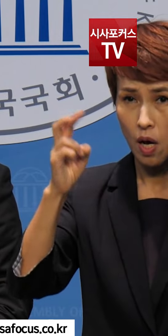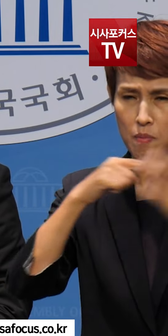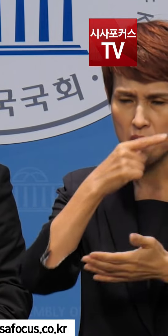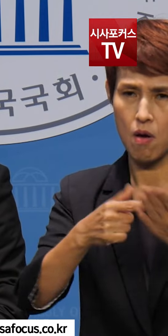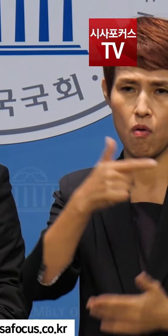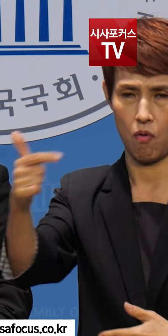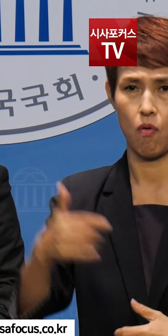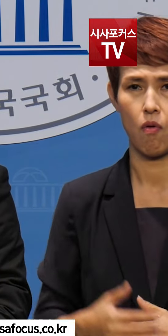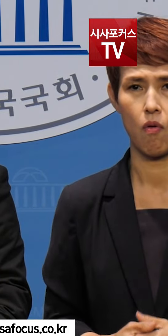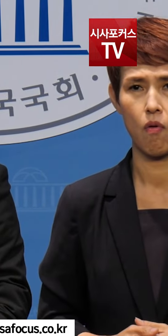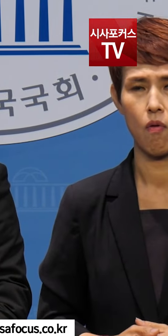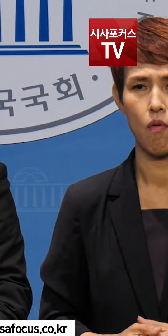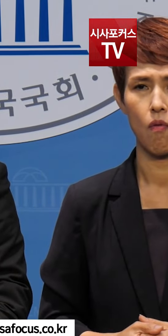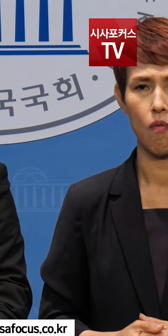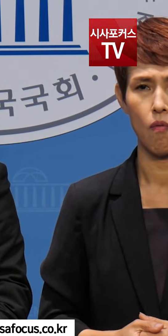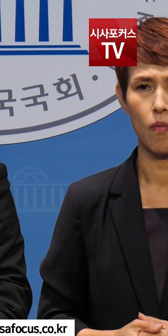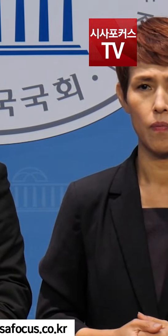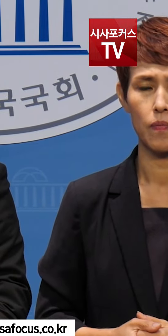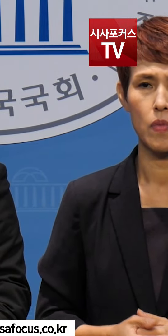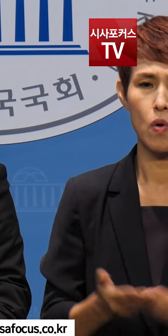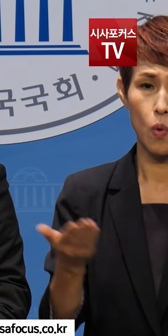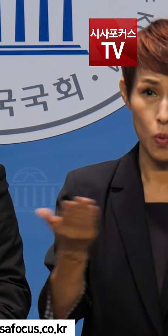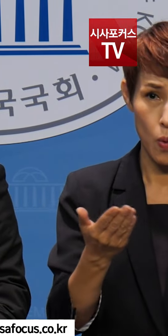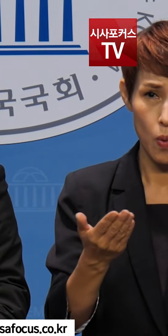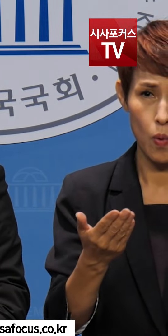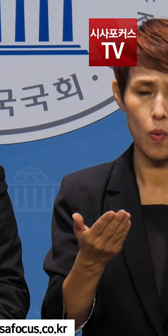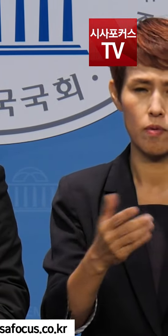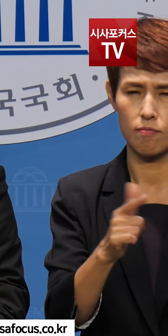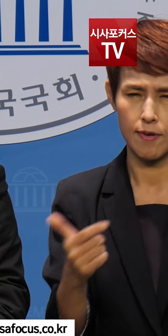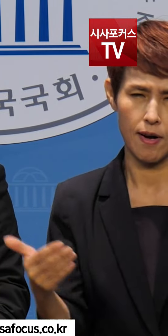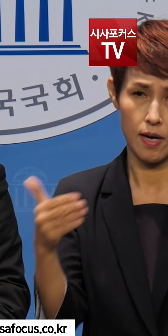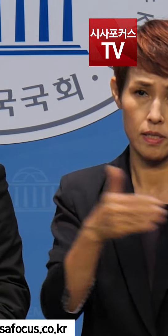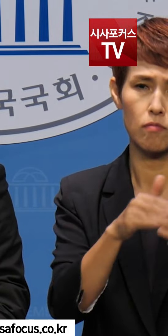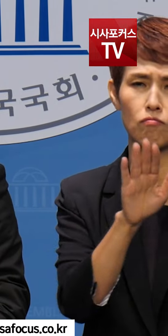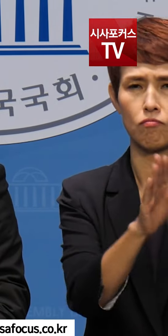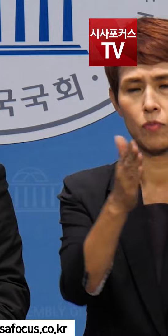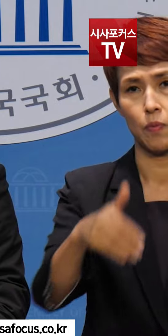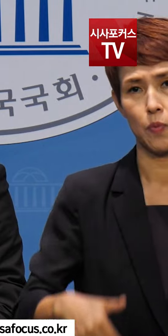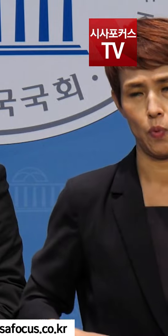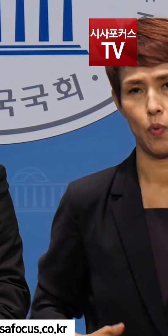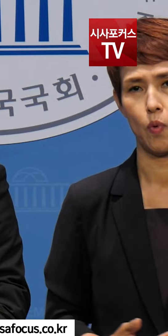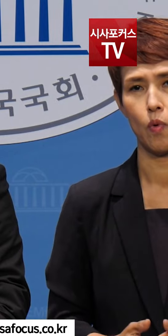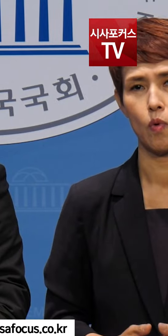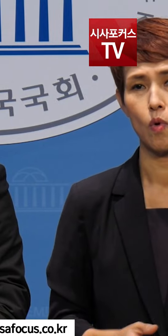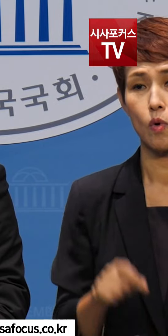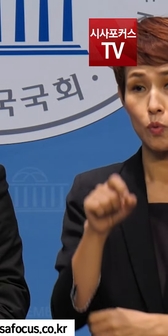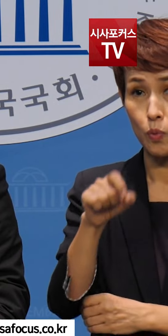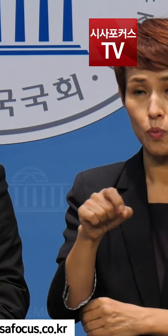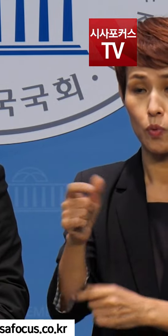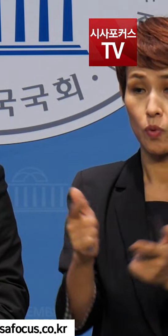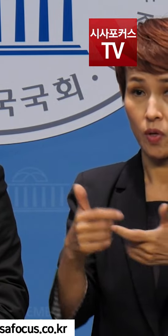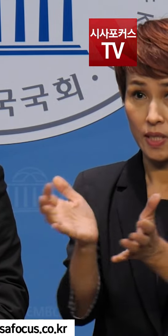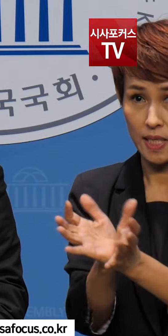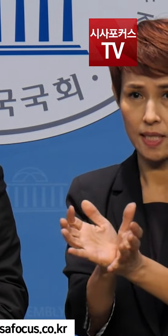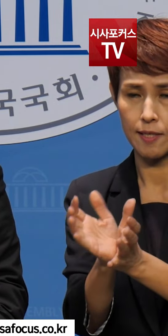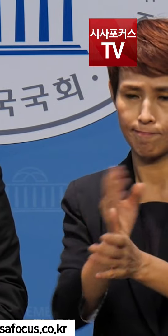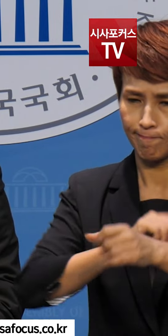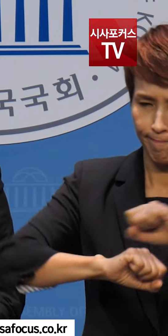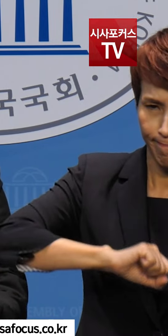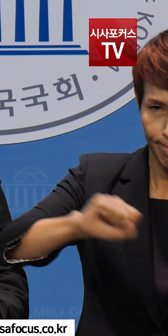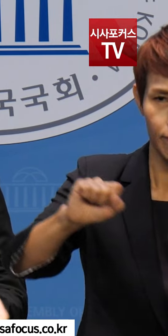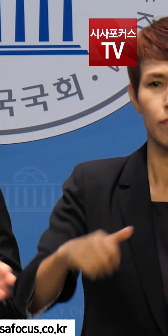금융 문제에 한정하지 말고 노동 문제까지 포괄해야 합니다. 국무조정실이 나서도록 국회가